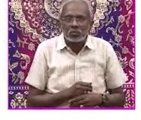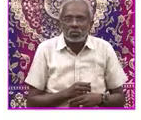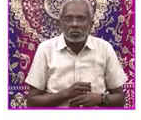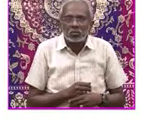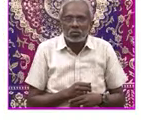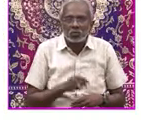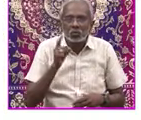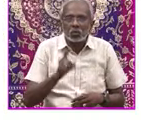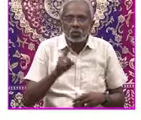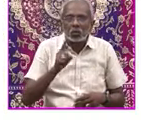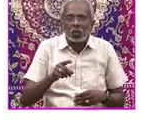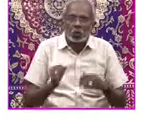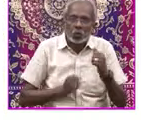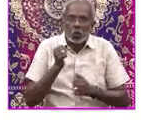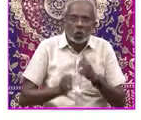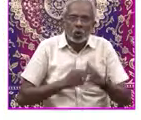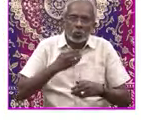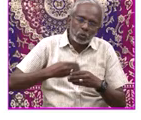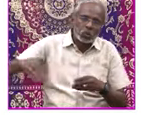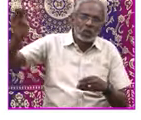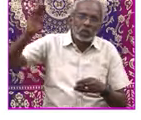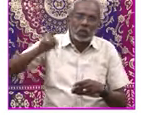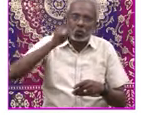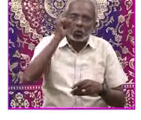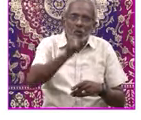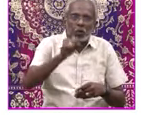ஒருவர் ஒருவரின் ஓட முந்தினர்.